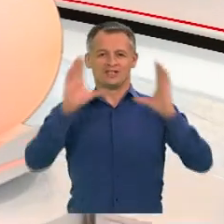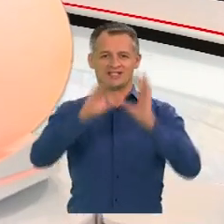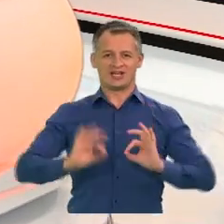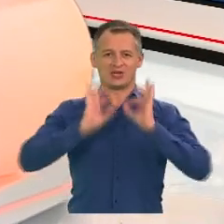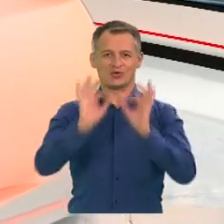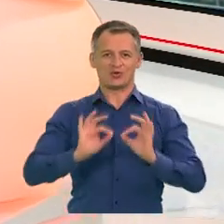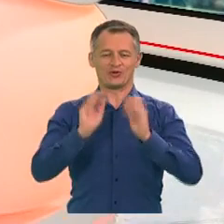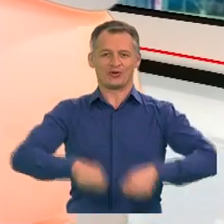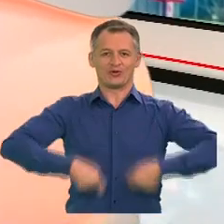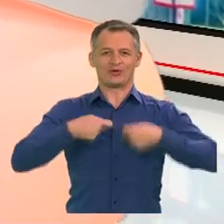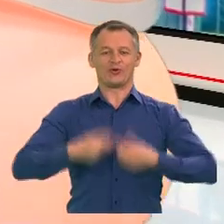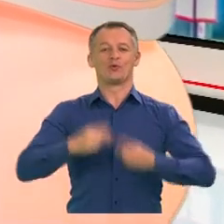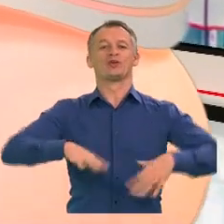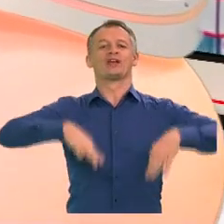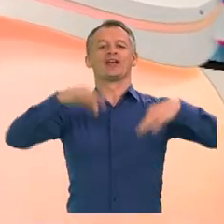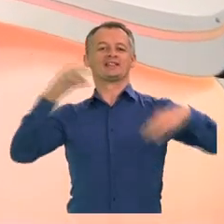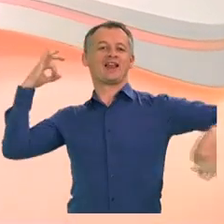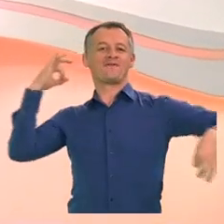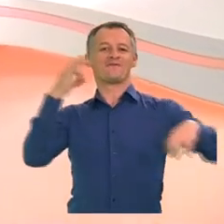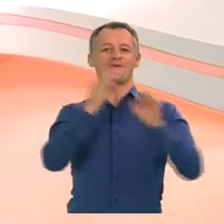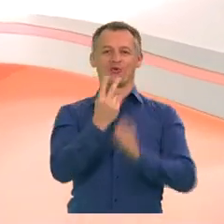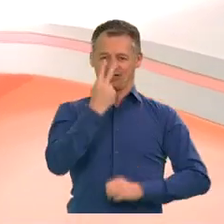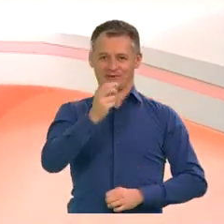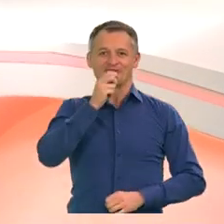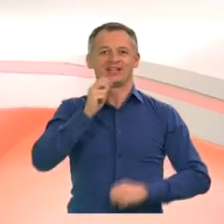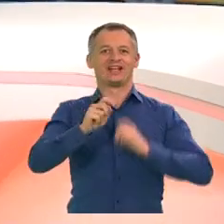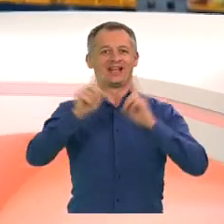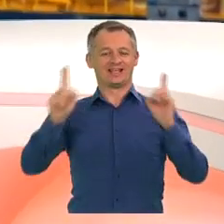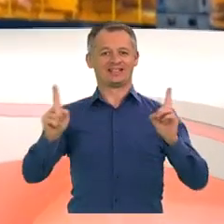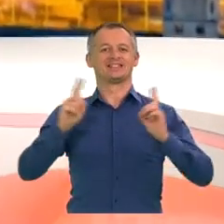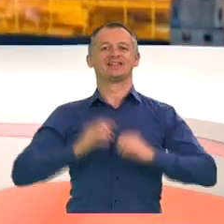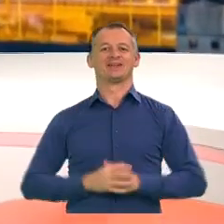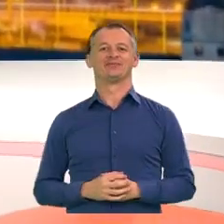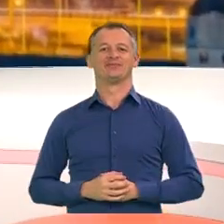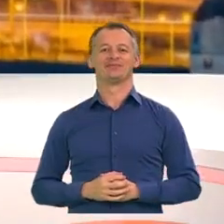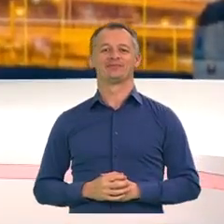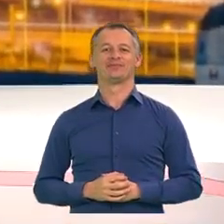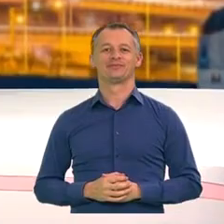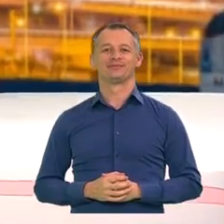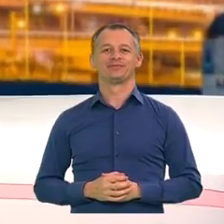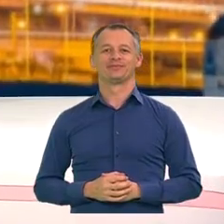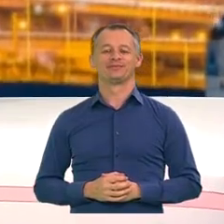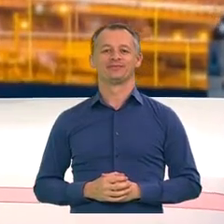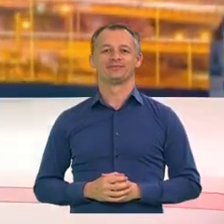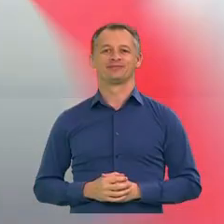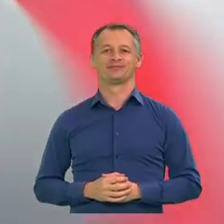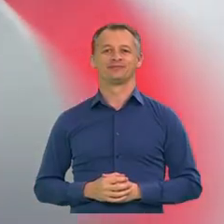Bună seara, doamnelor și domnilor, sunt Ioana Maria Moldovan, bun găsit la Focus. Iată care sunt cele mai importante știri ale zilei.